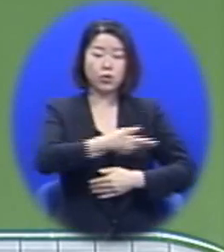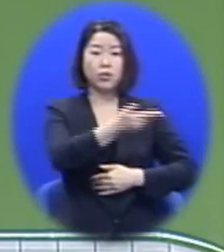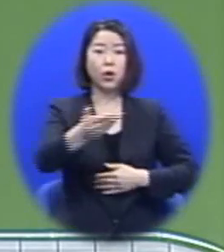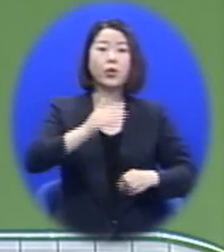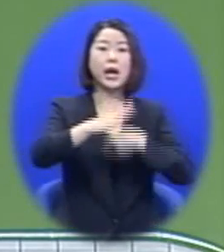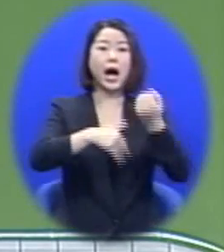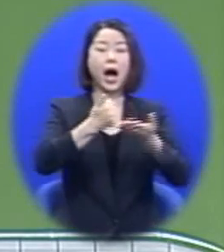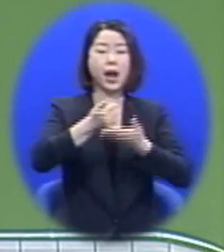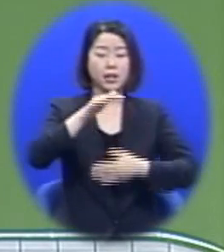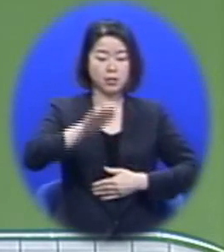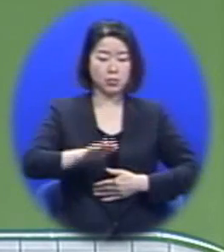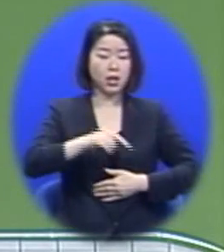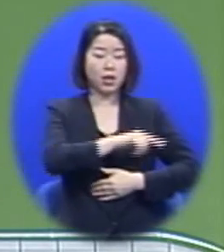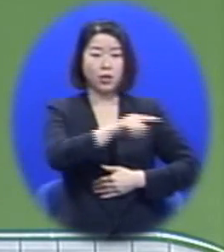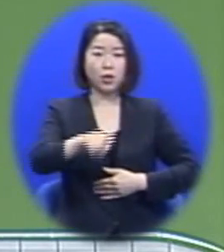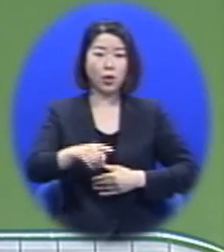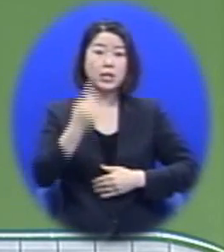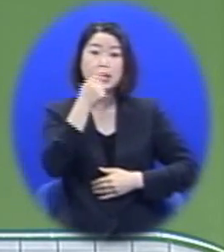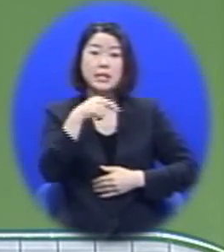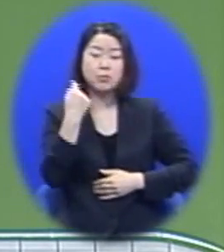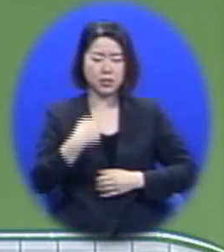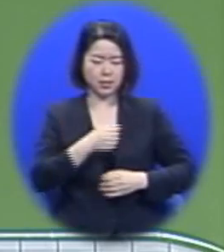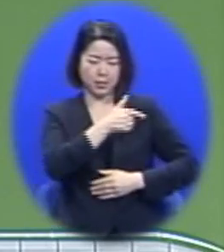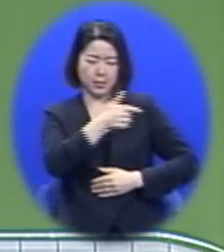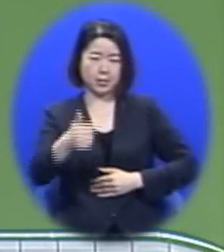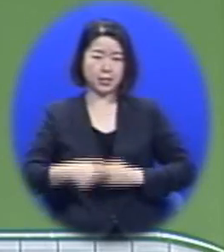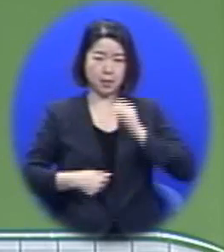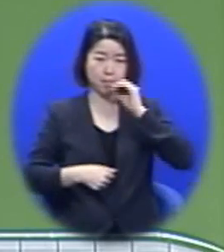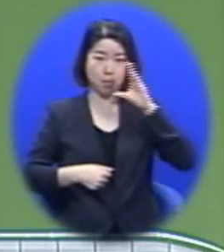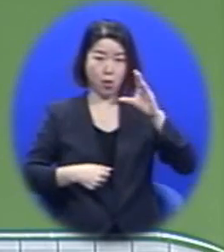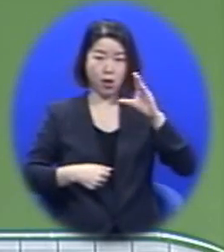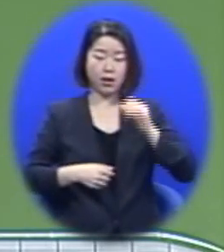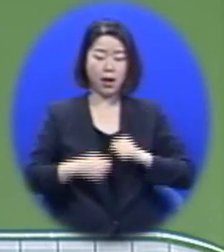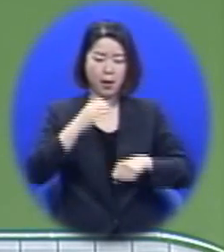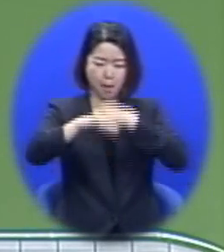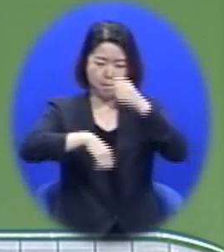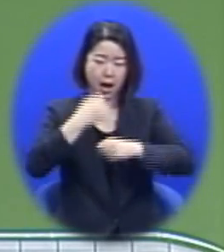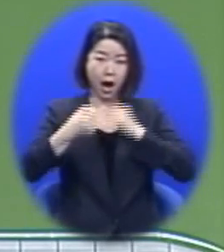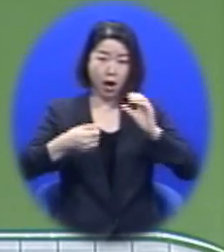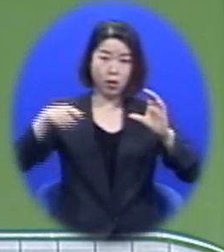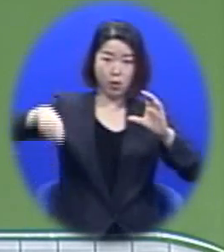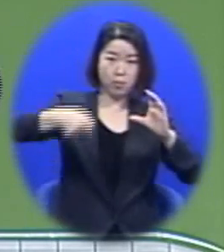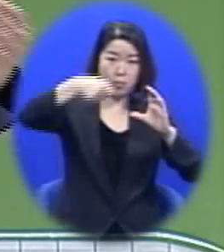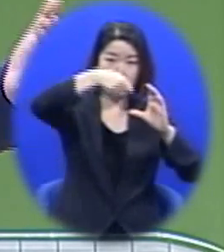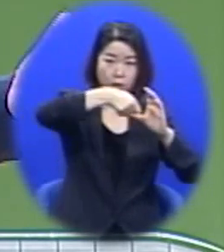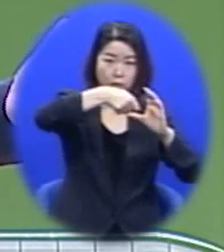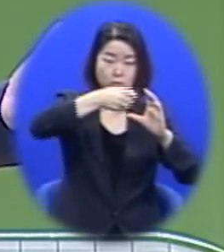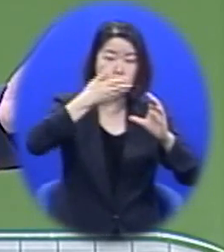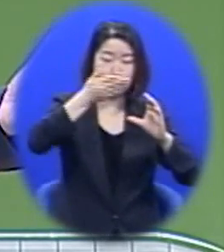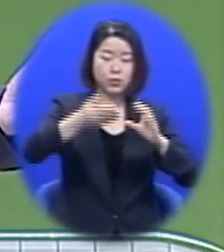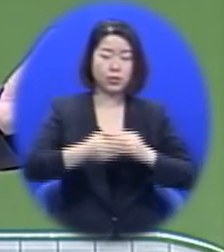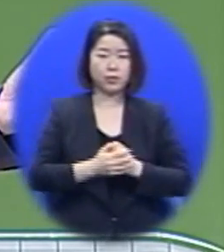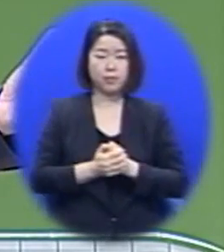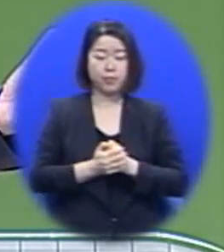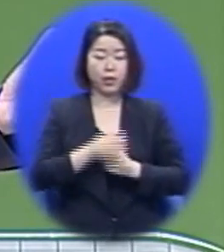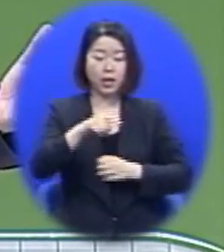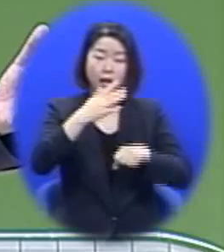하나님이다. 너희의 입을 크게 벌려라. 내가 마음껏 먹여주겠다. 이것이 하나님의